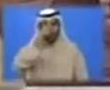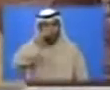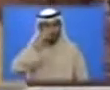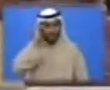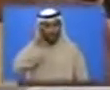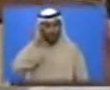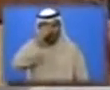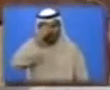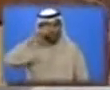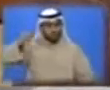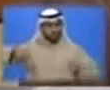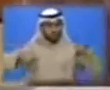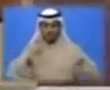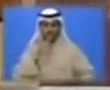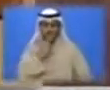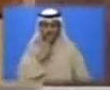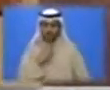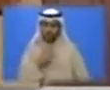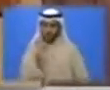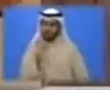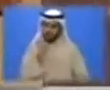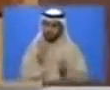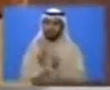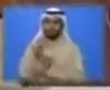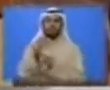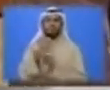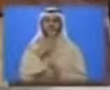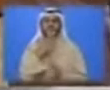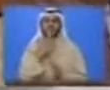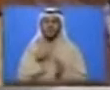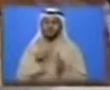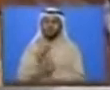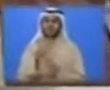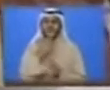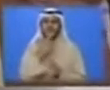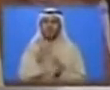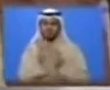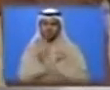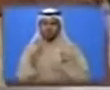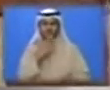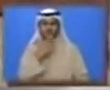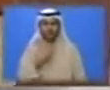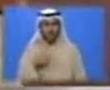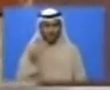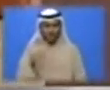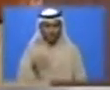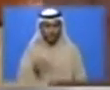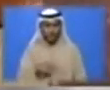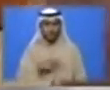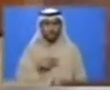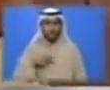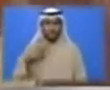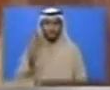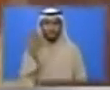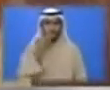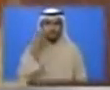المساس بالمنجزات الوطنية. وقال الشيخ محمد الخالد خلال لقائه اليوم بوفود أشبال وزهرات مدارس